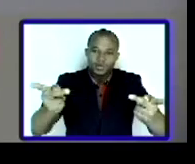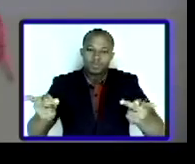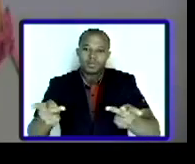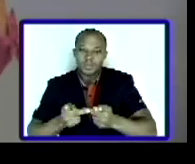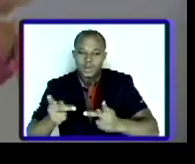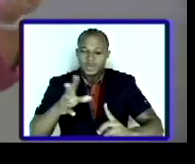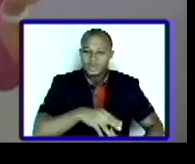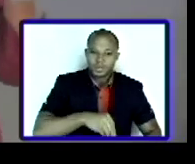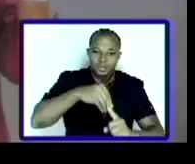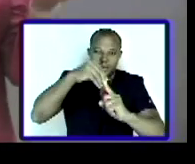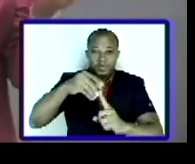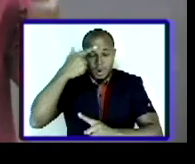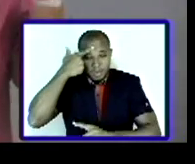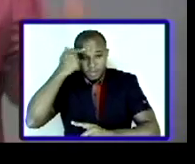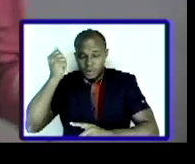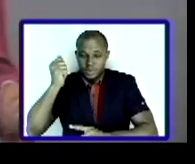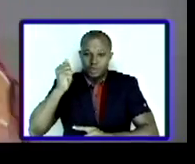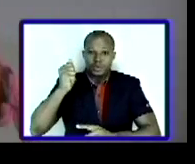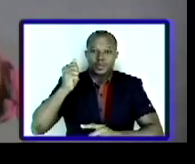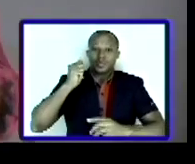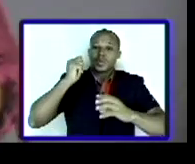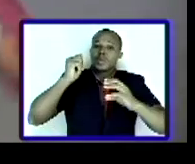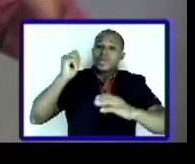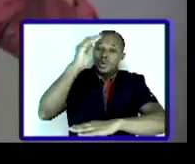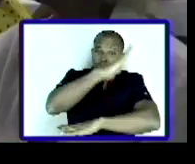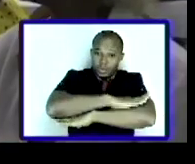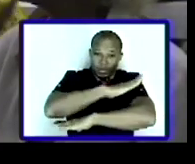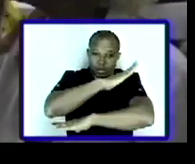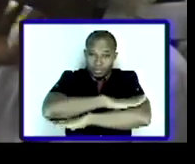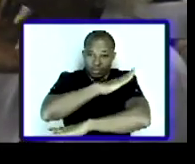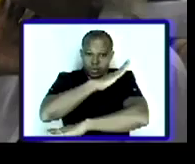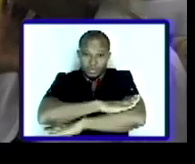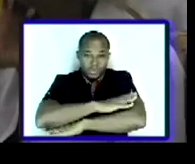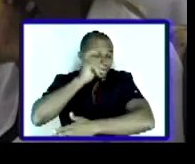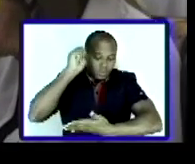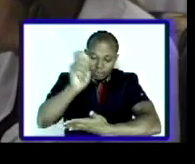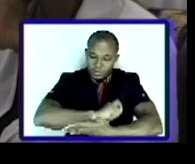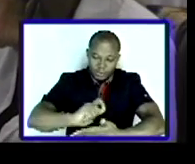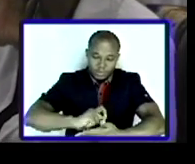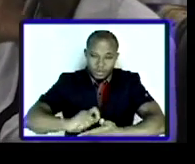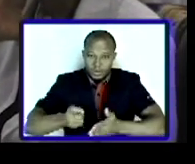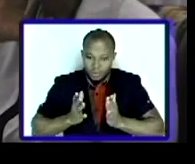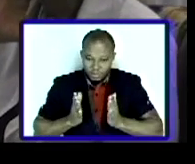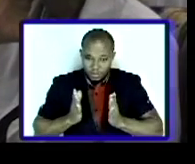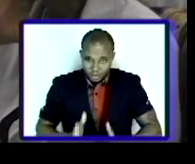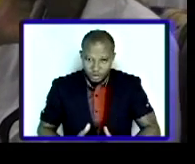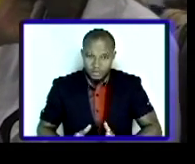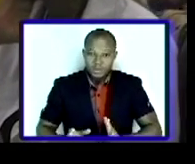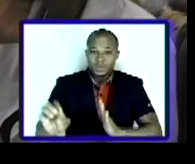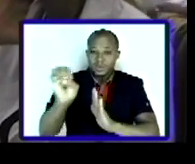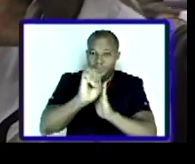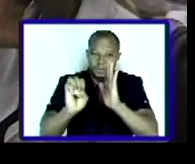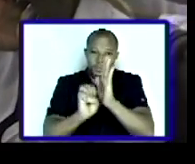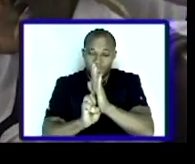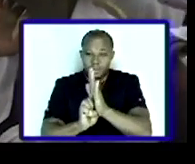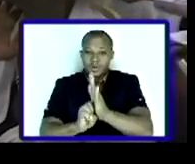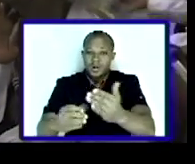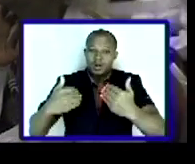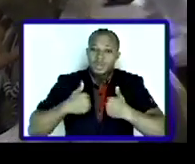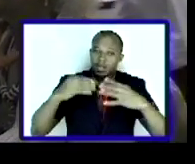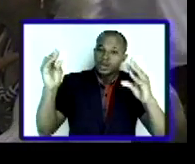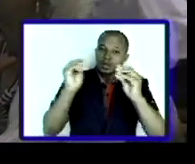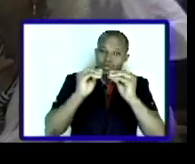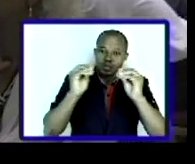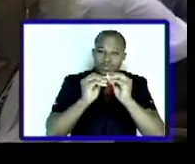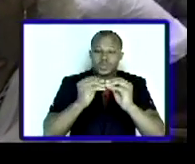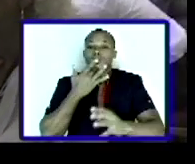secrétaire d'État, Gérald Oriol Junior, croit qu'avec l'éducation, les gens handicapés ont plus de chances et plus de moyens pour